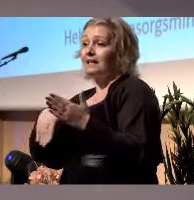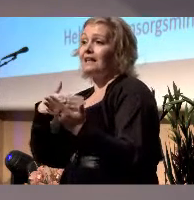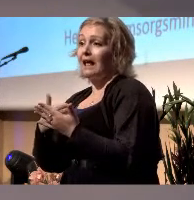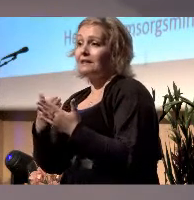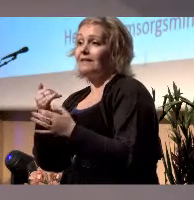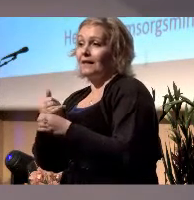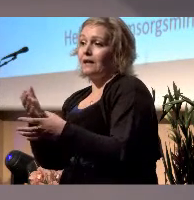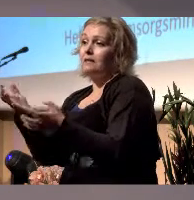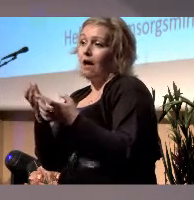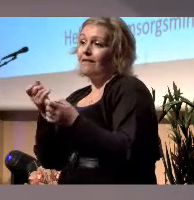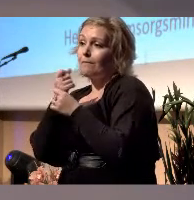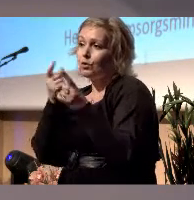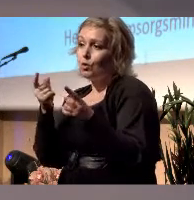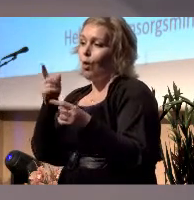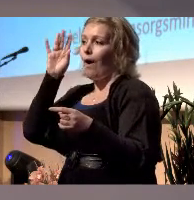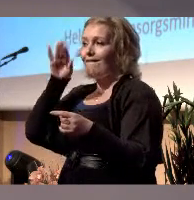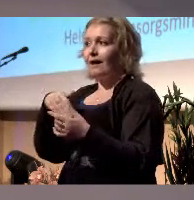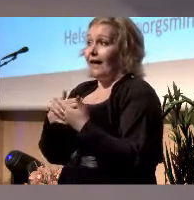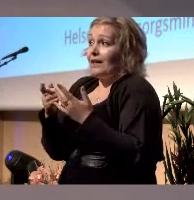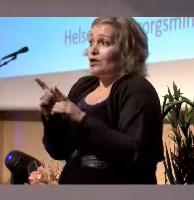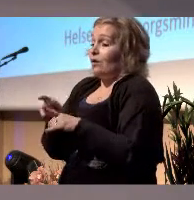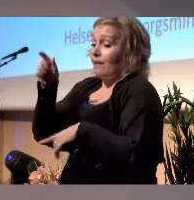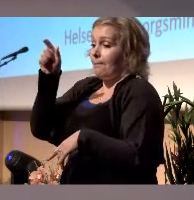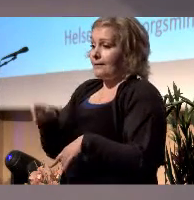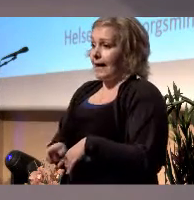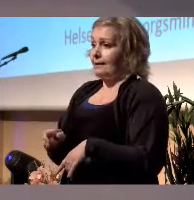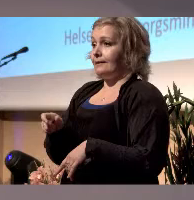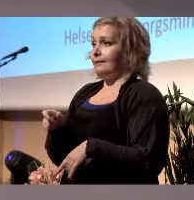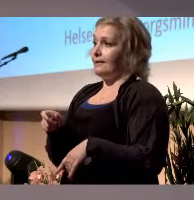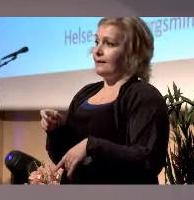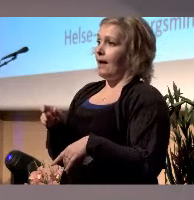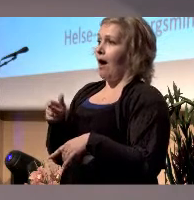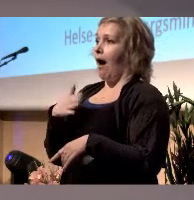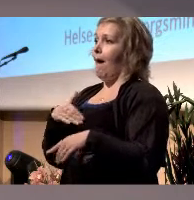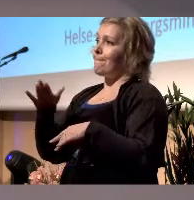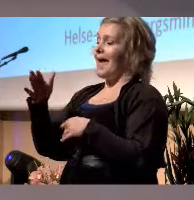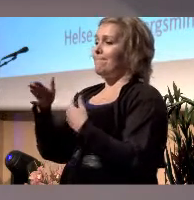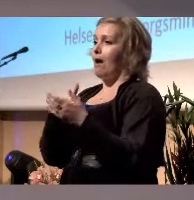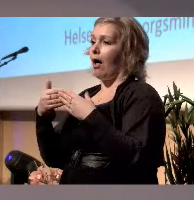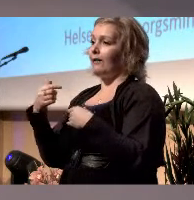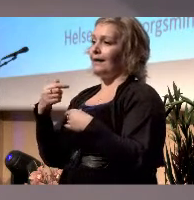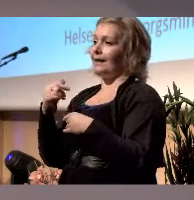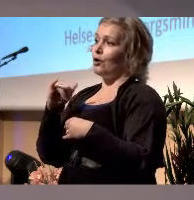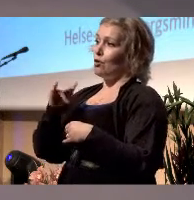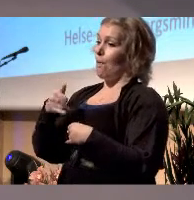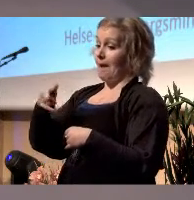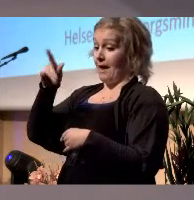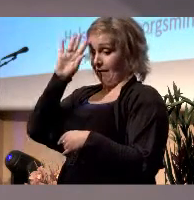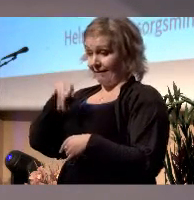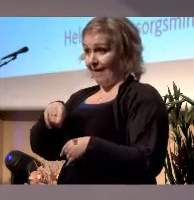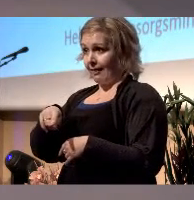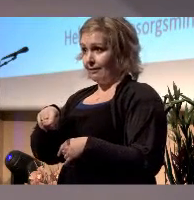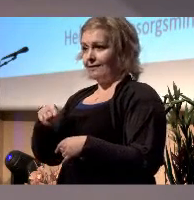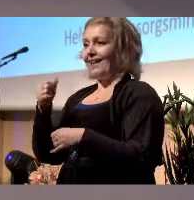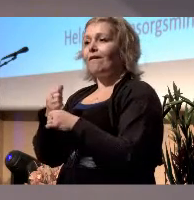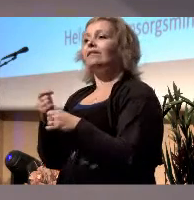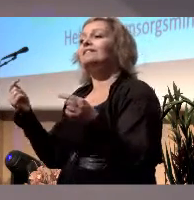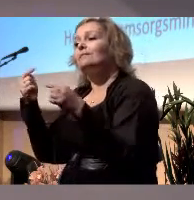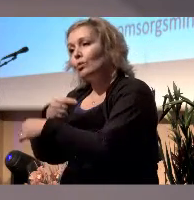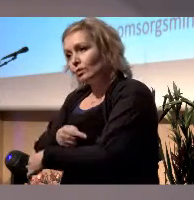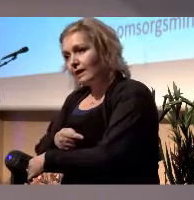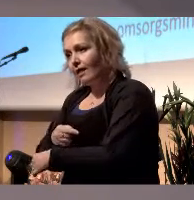helsetjenesten. Vi vet også at det ikke sånn at pasienten vil ha mer behandling til mer pasienten vet. Det faktisk